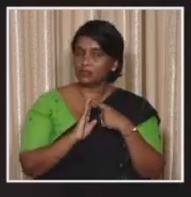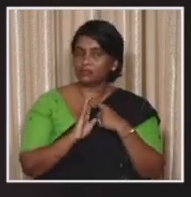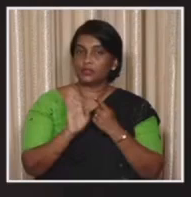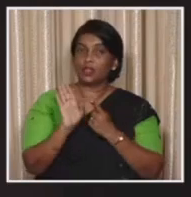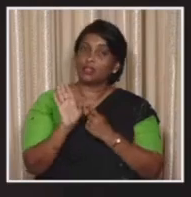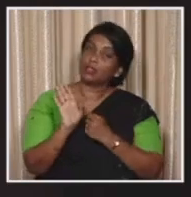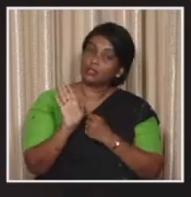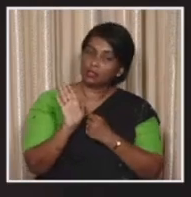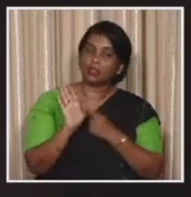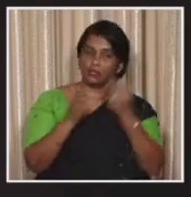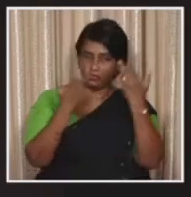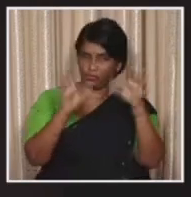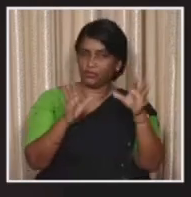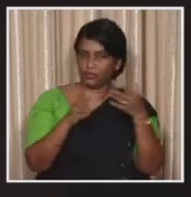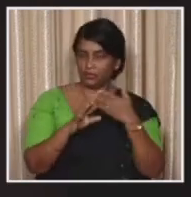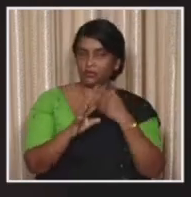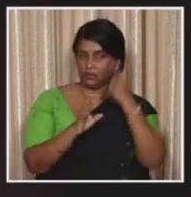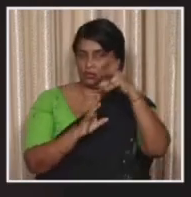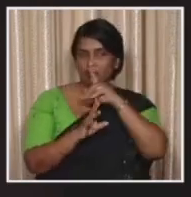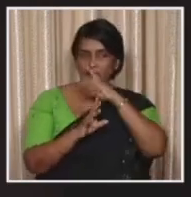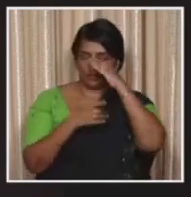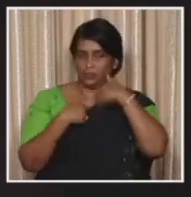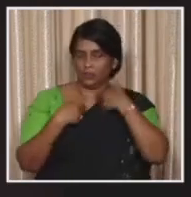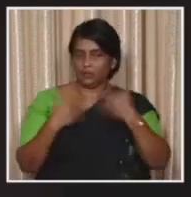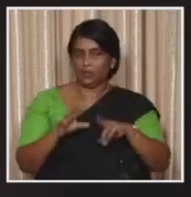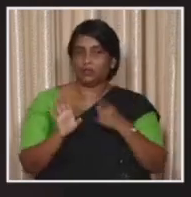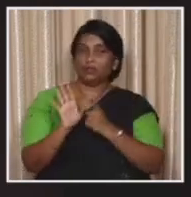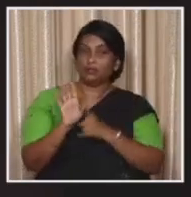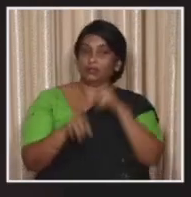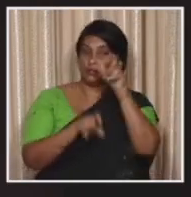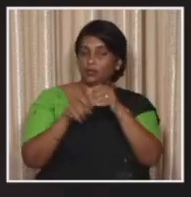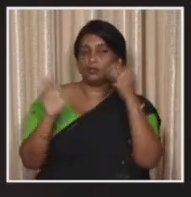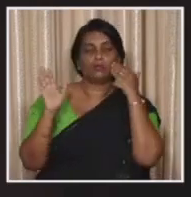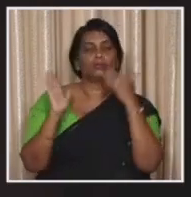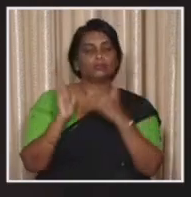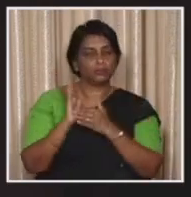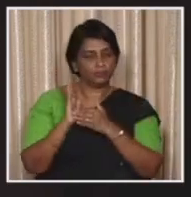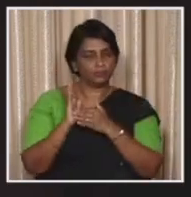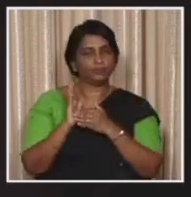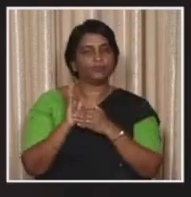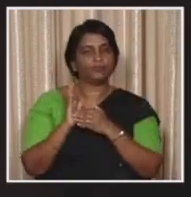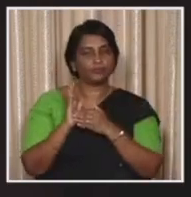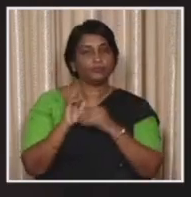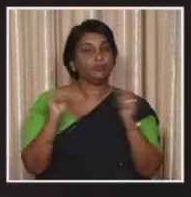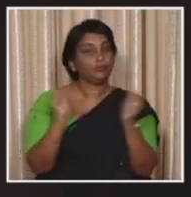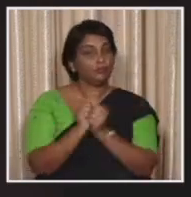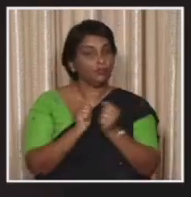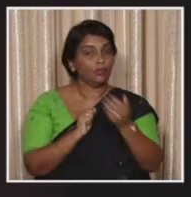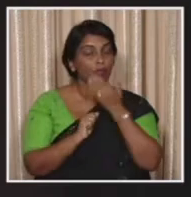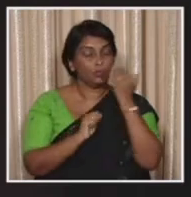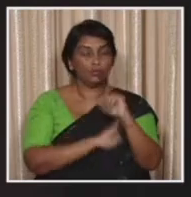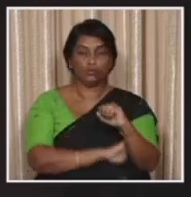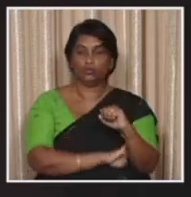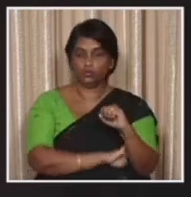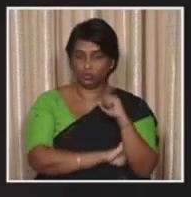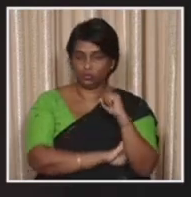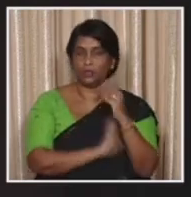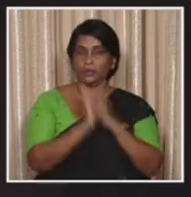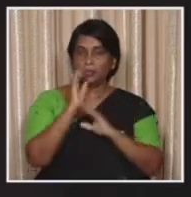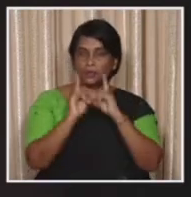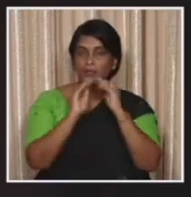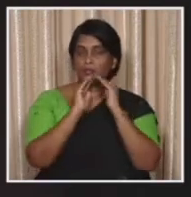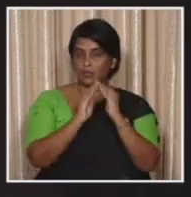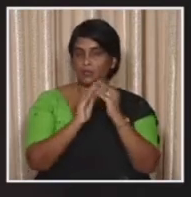තරුණ පරම්පරාව අවසන් කරන කරු නියෝජ්‍ය කතා නැවතුන තරුණ පරම්පරාව වෙනුවෙන් වැඩ කරන්න පුළුවන් හොඳ ශක්තිමත් අමාත්‍යංශ දෙකක්